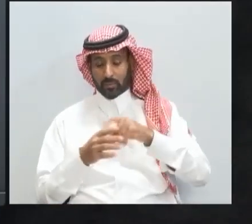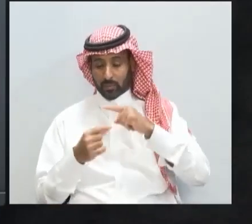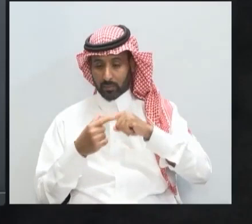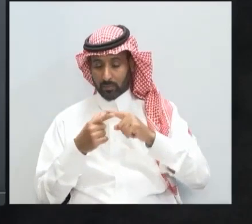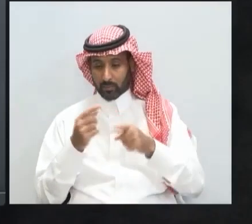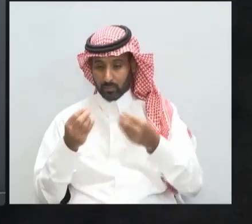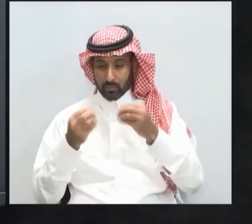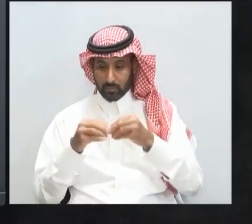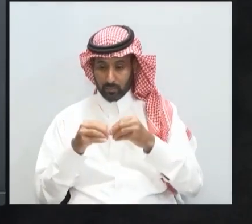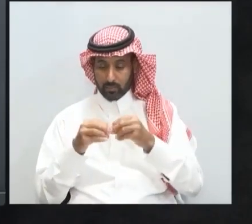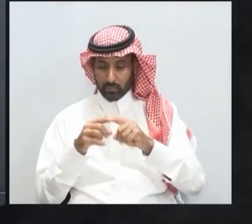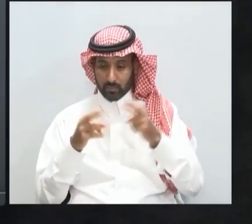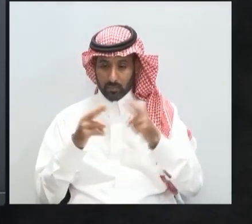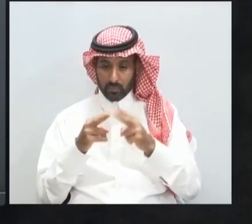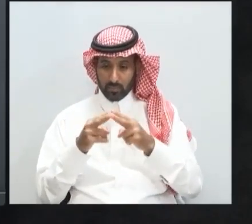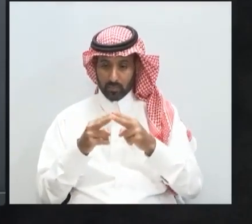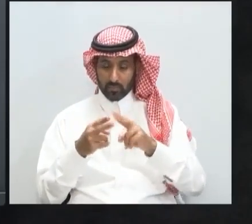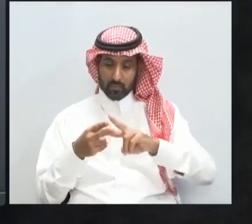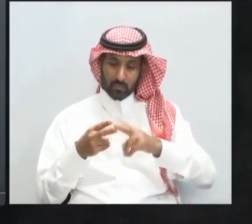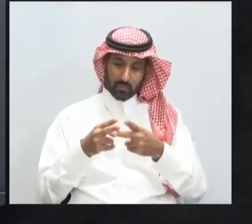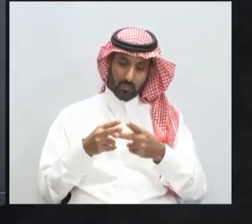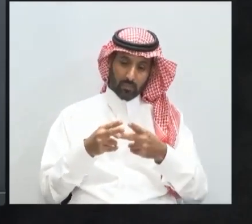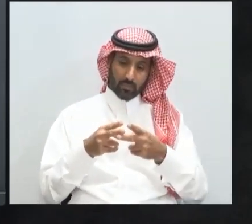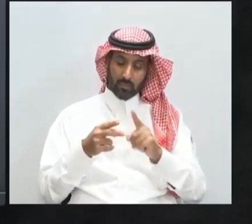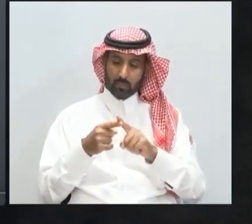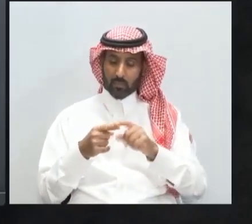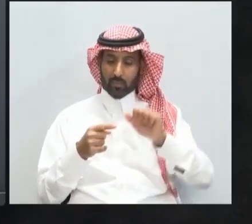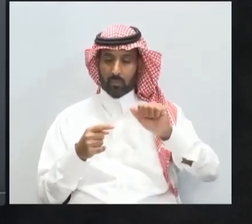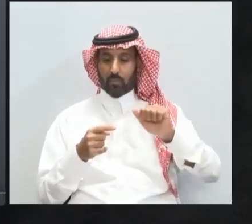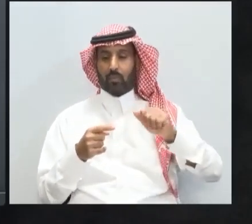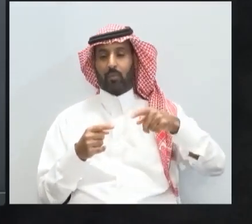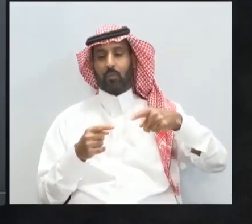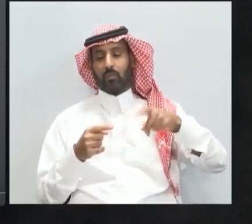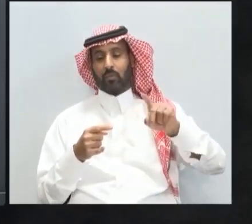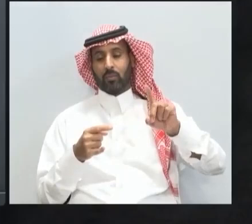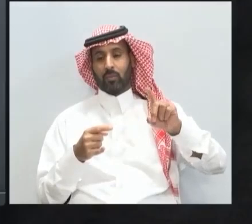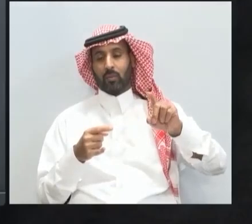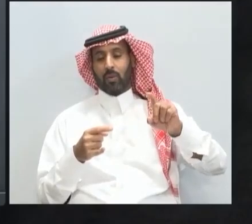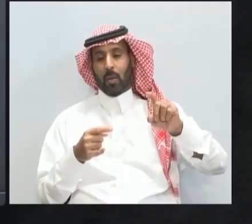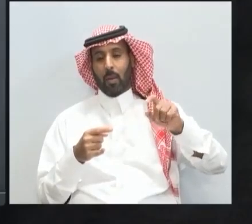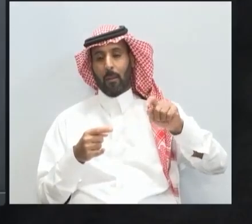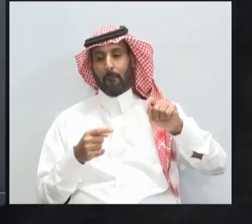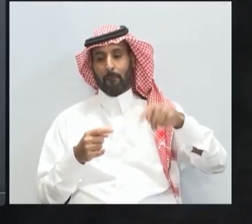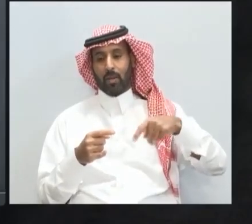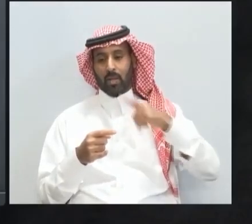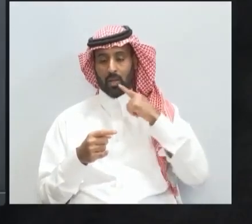بي يضيف لهذه الشحنه ويتحول الاي دي بي الى اي تي بي ويعطينا مركب